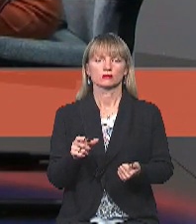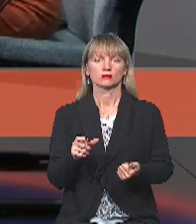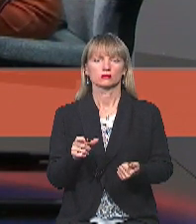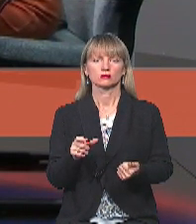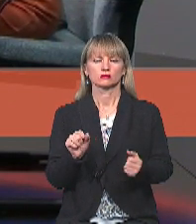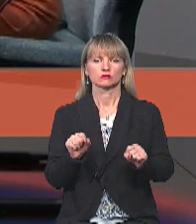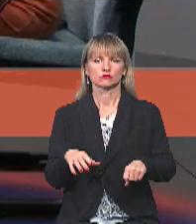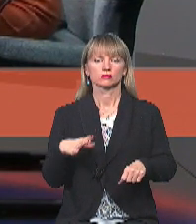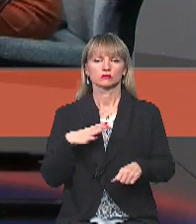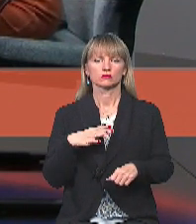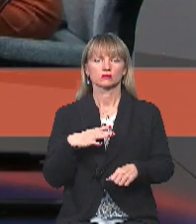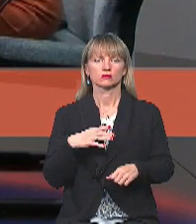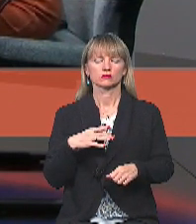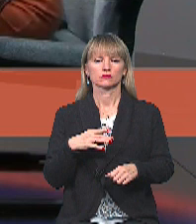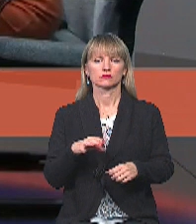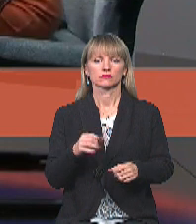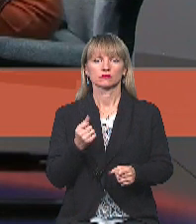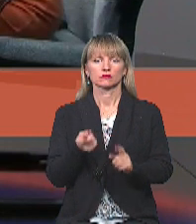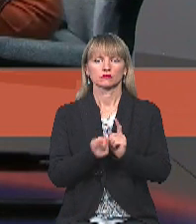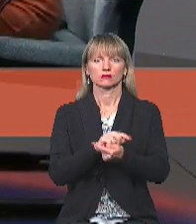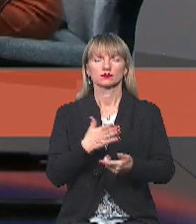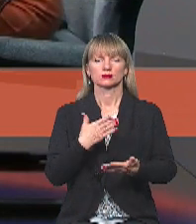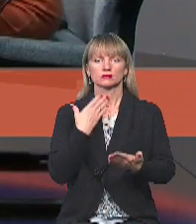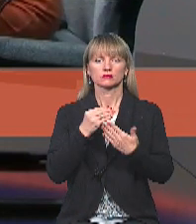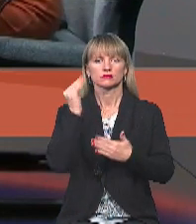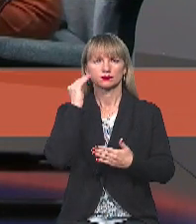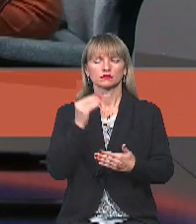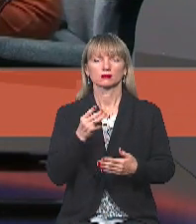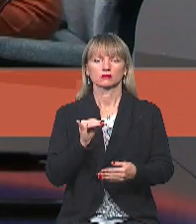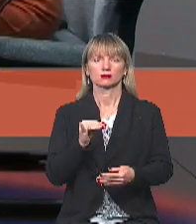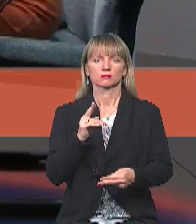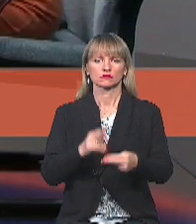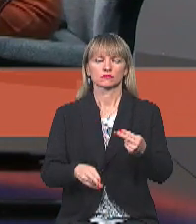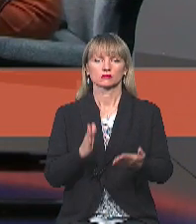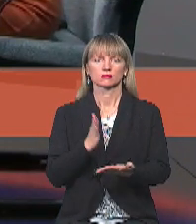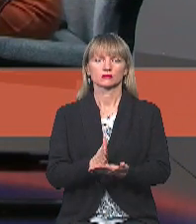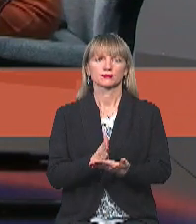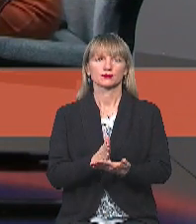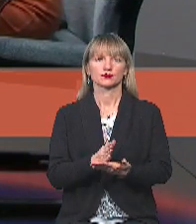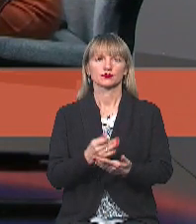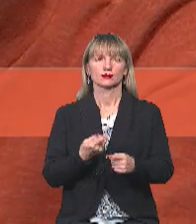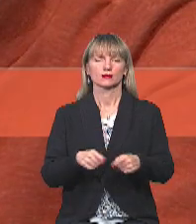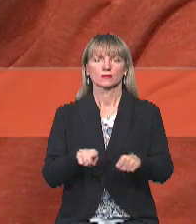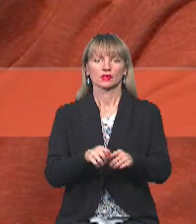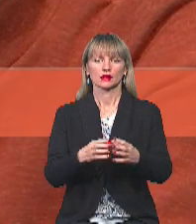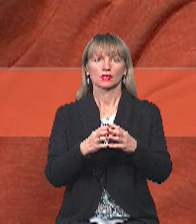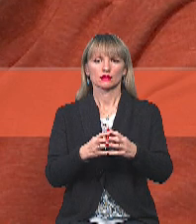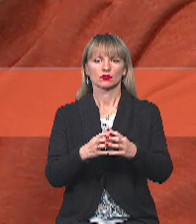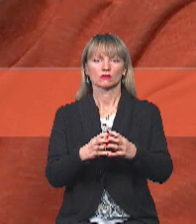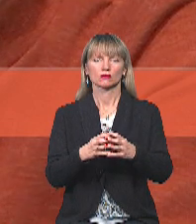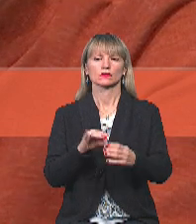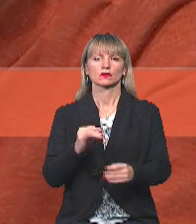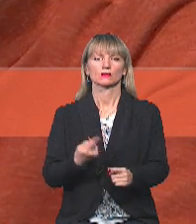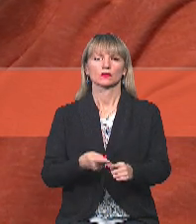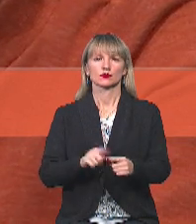не знаю, маніпуляції, на певні заклики і все. І перестало існувати, от, знаєте, це таке ядро. І